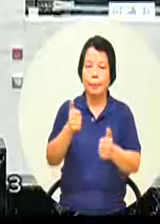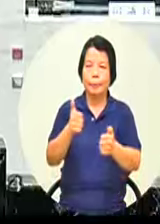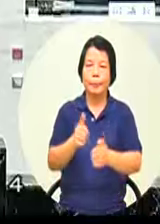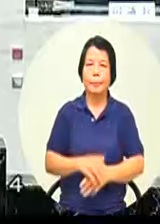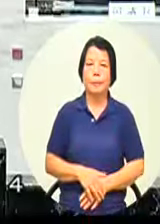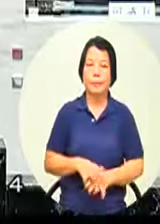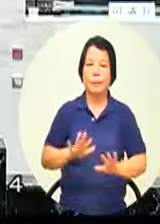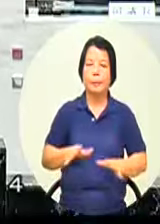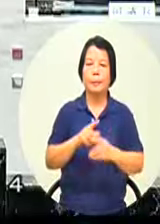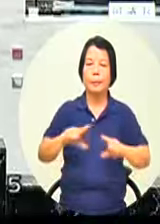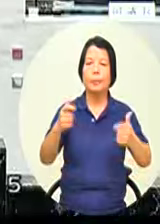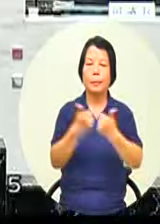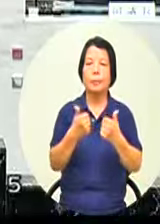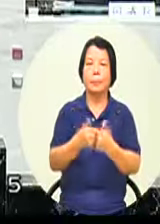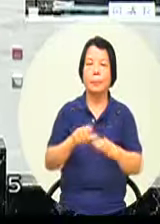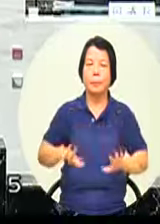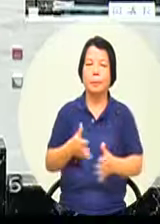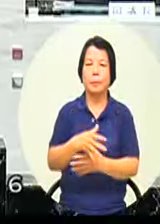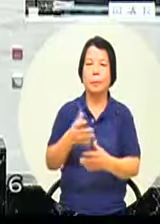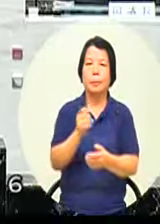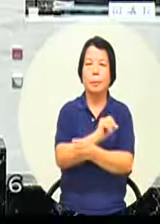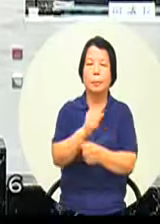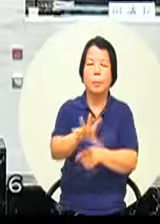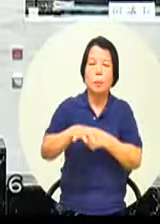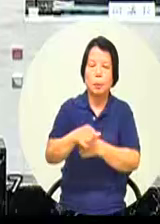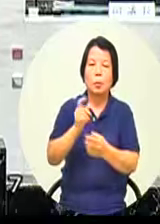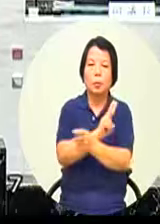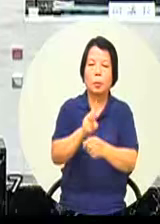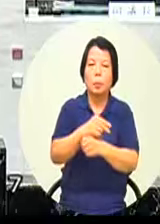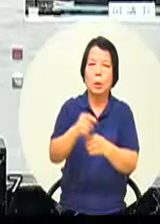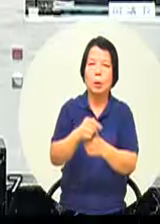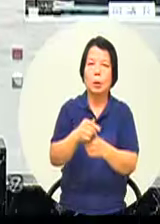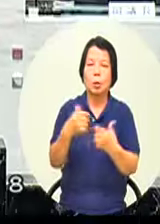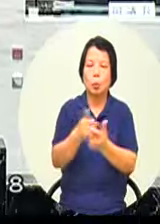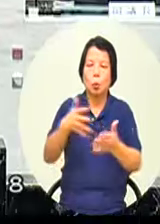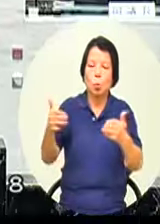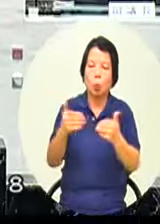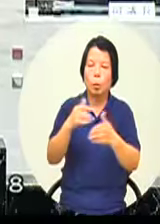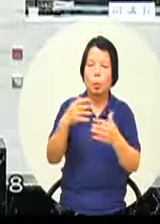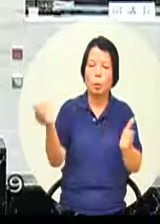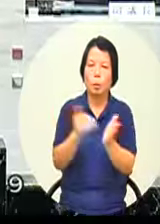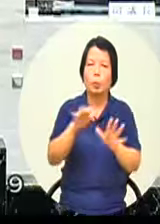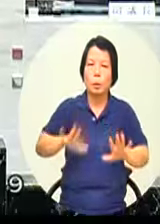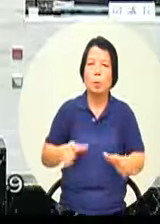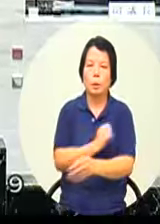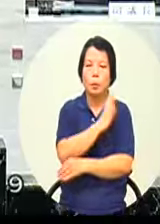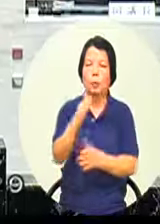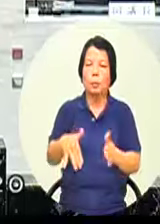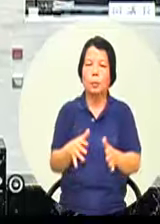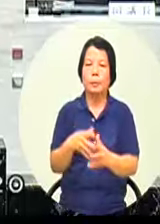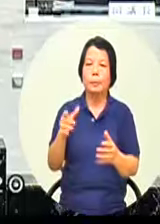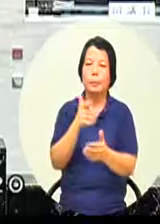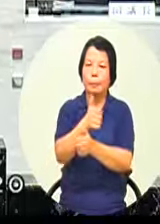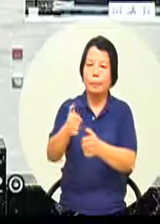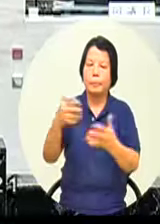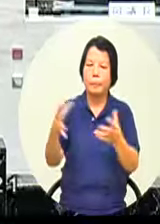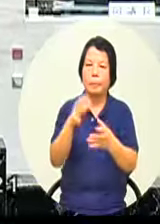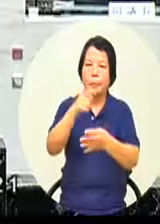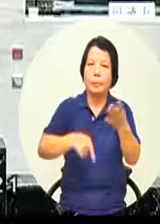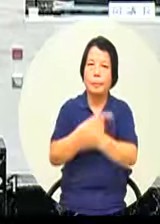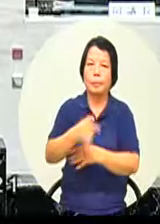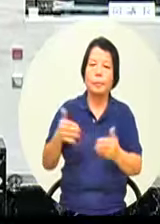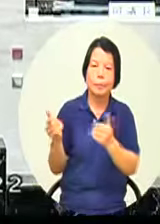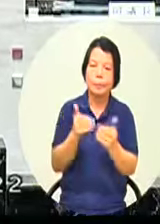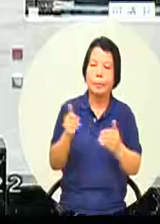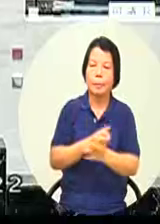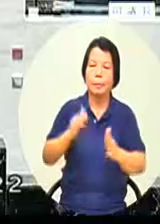好，向大会报告哈，农林部门业务部门质询呢，到此全部完毕。那么感谢同仁，质询及市府